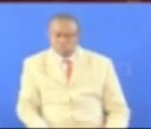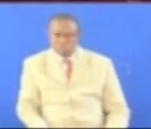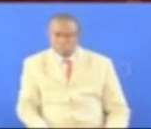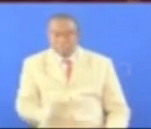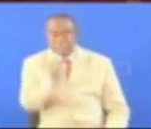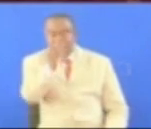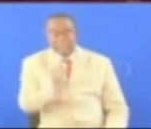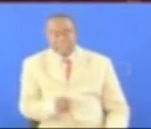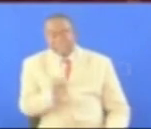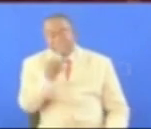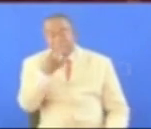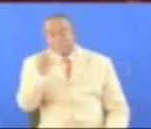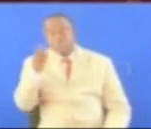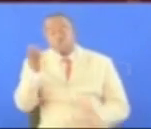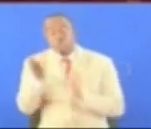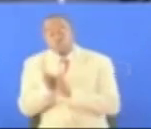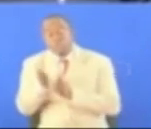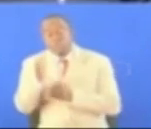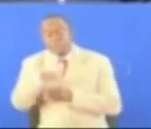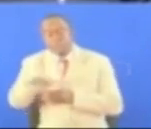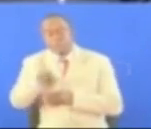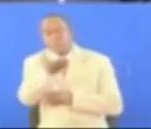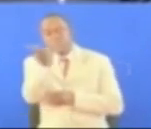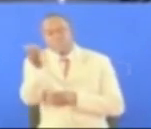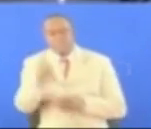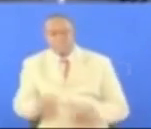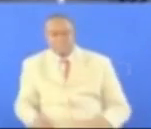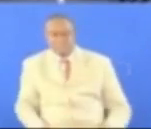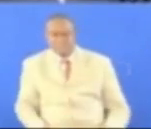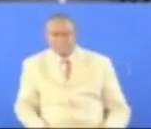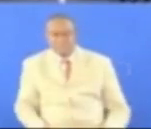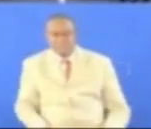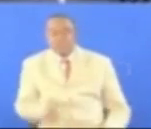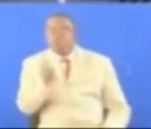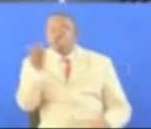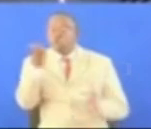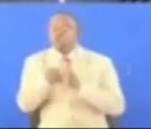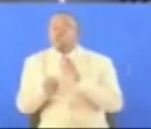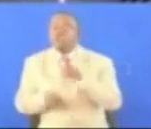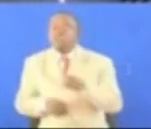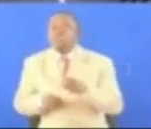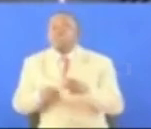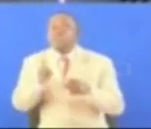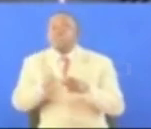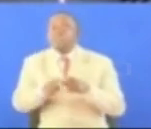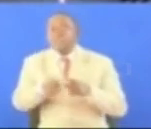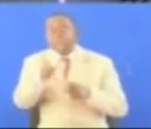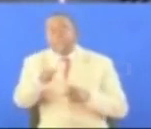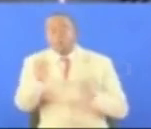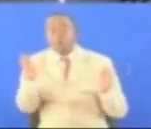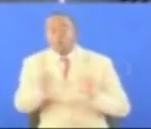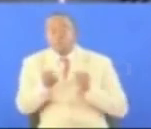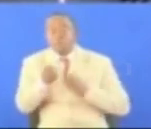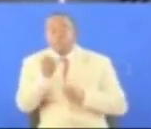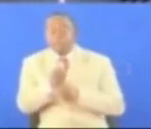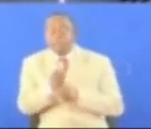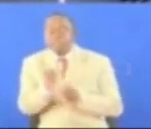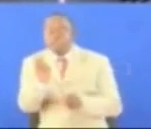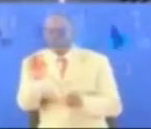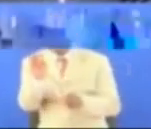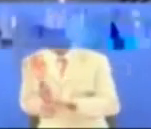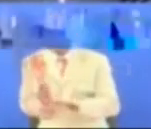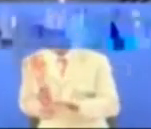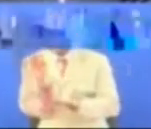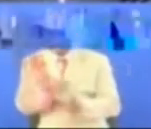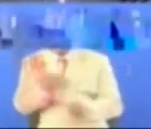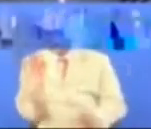Sopo inayobaki ni shuleni na sehemu zingine. Wanakwenda mashuleni tena, wale guardians ambao tumewakabidhi watoto, nao tena